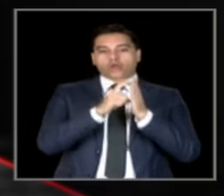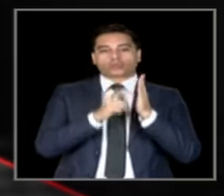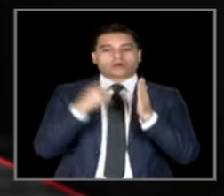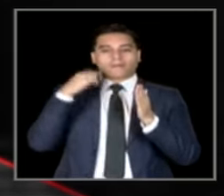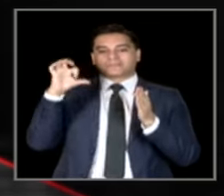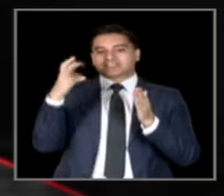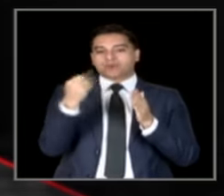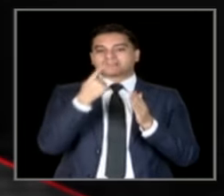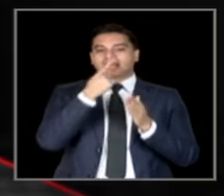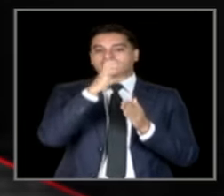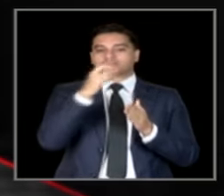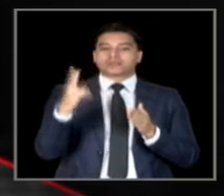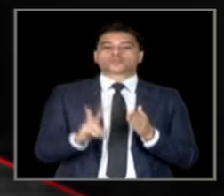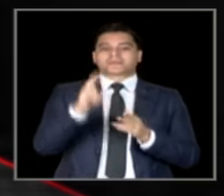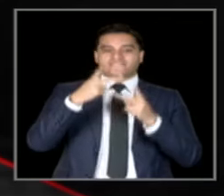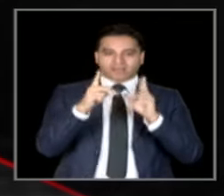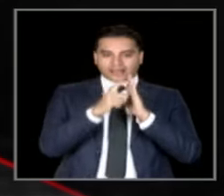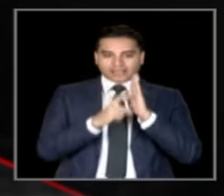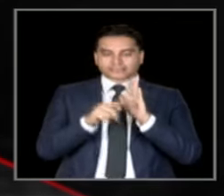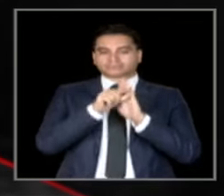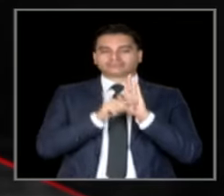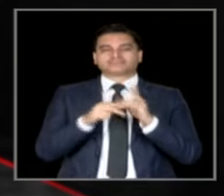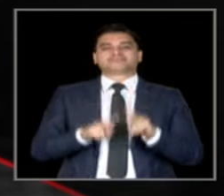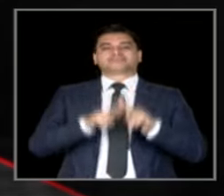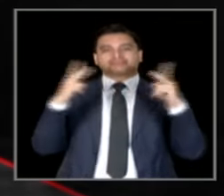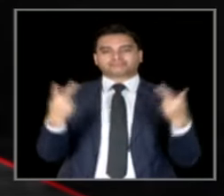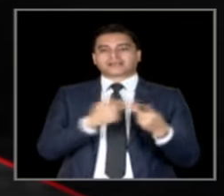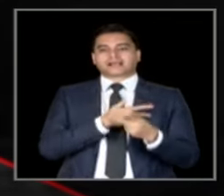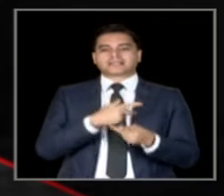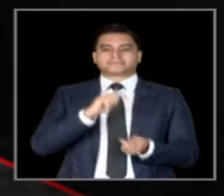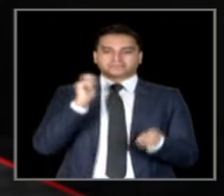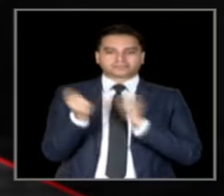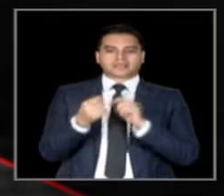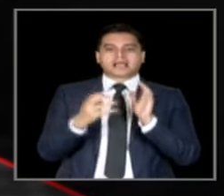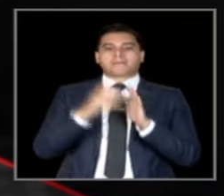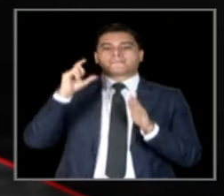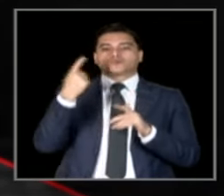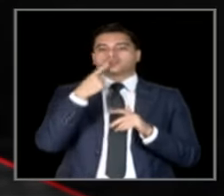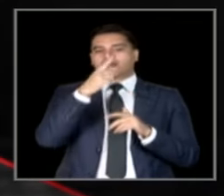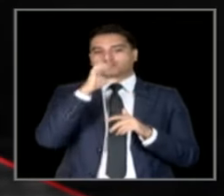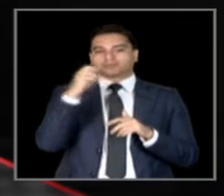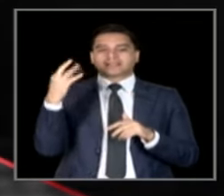لسنة 1972، وتم تعديل المسمى إلى جامعة المنصورة عام